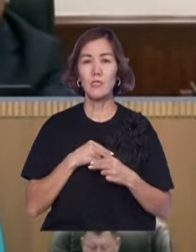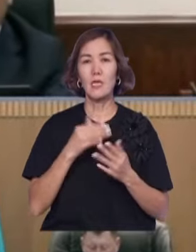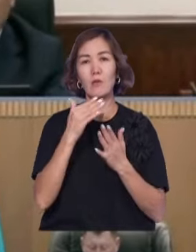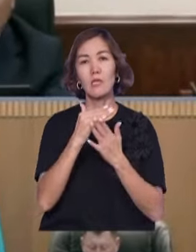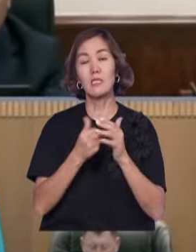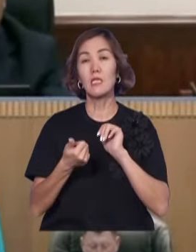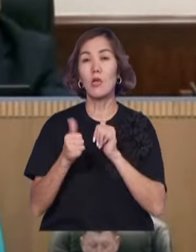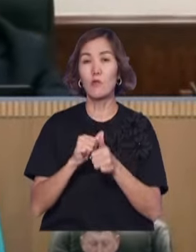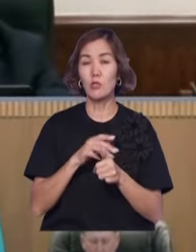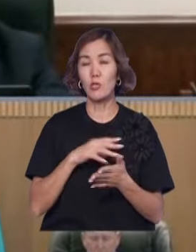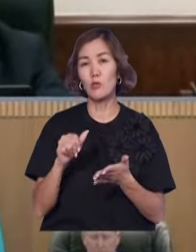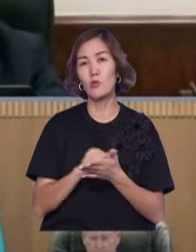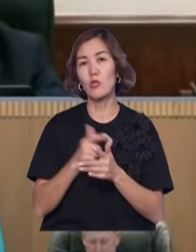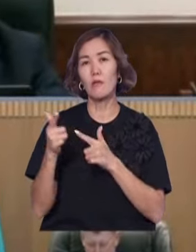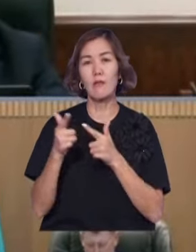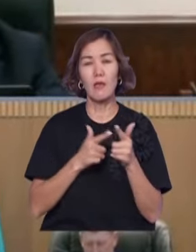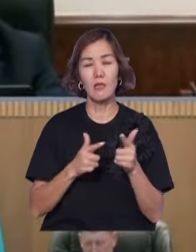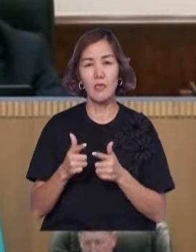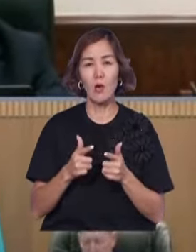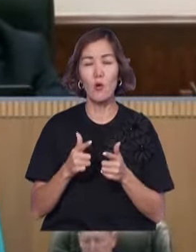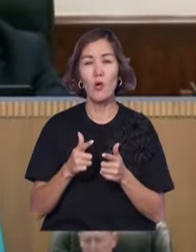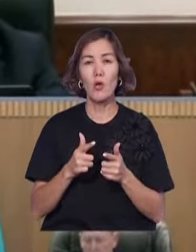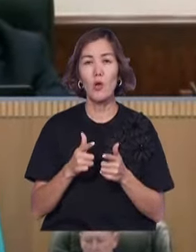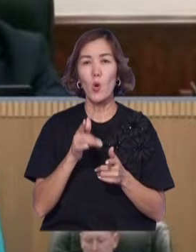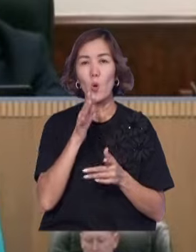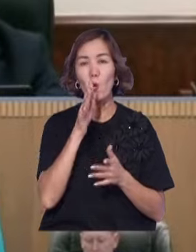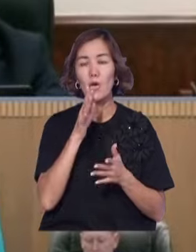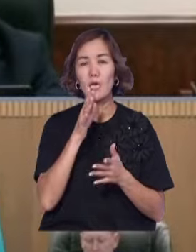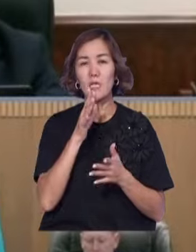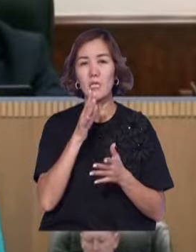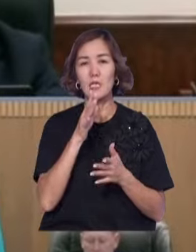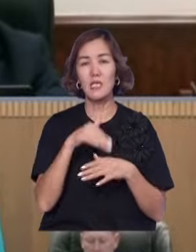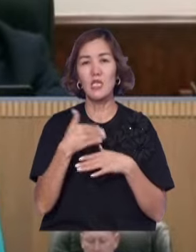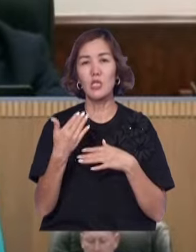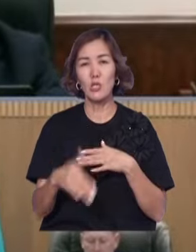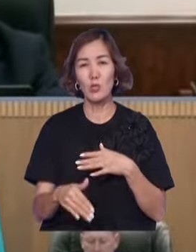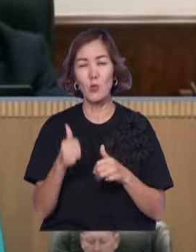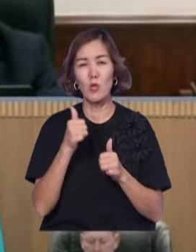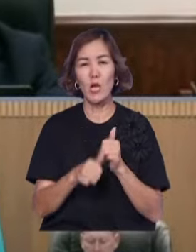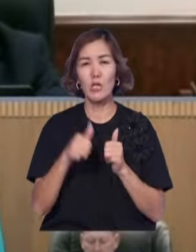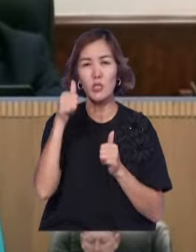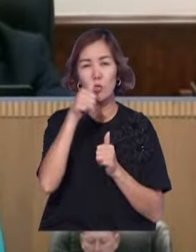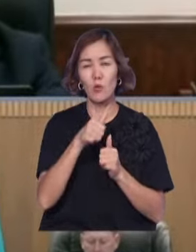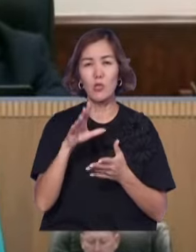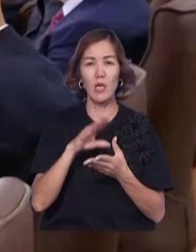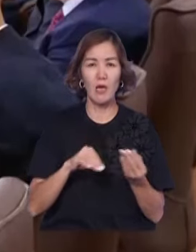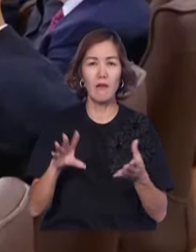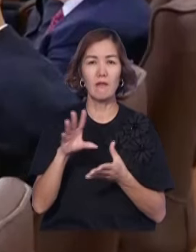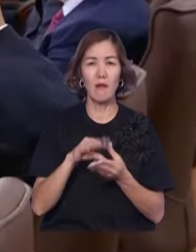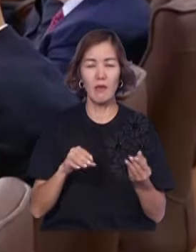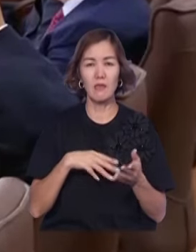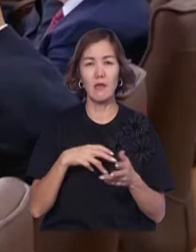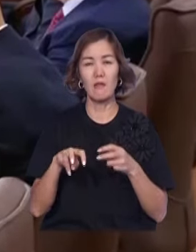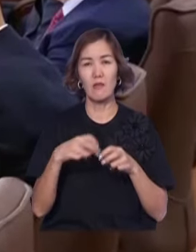салу, құжат дайындау және отын қорын жинау мерзімдерін сақтамау фактілері жылдан жылға қайталанып келеді.